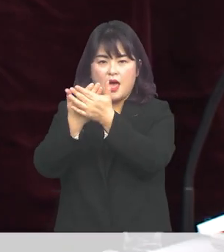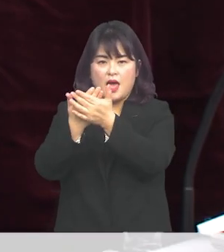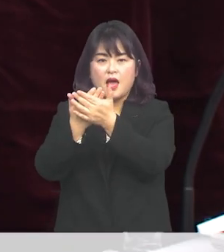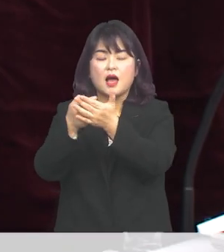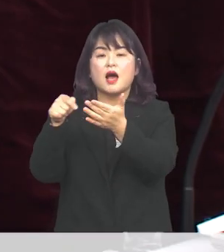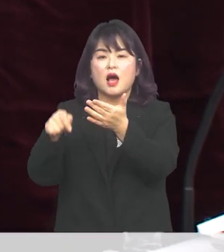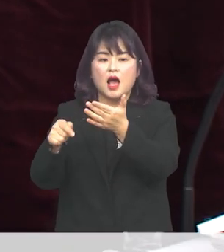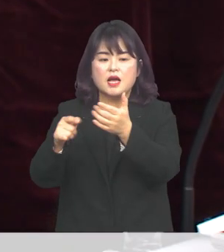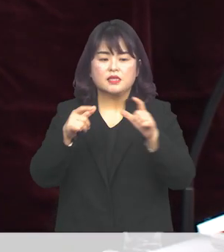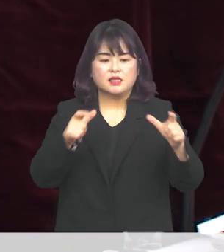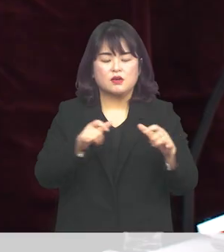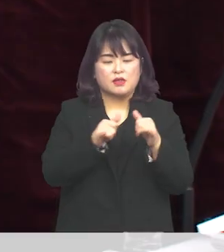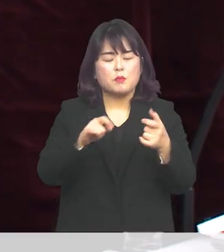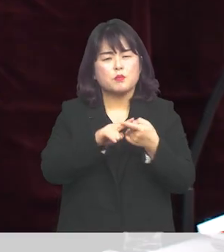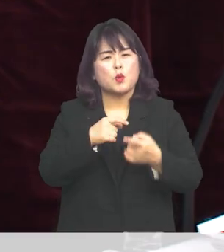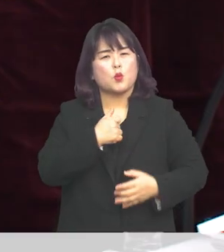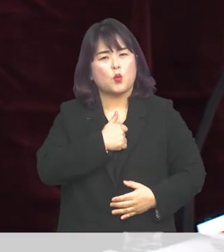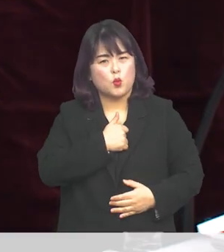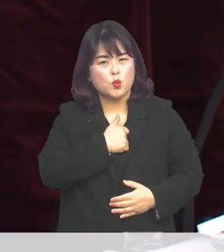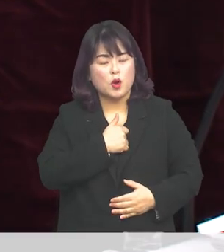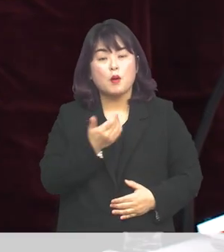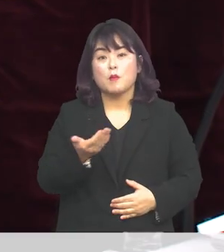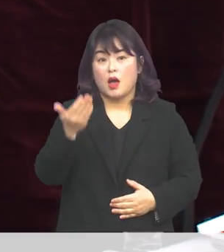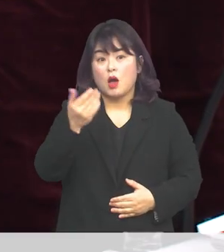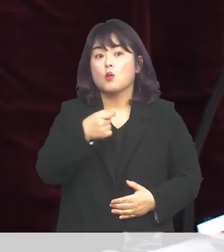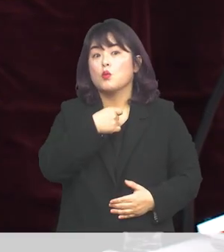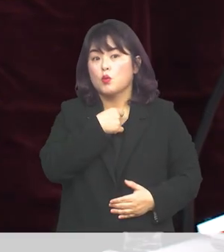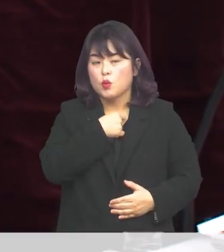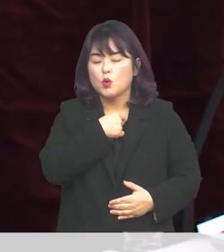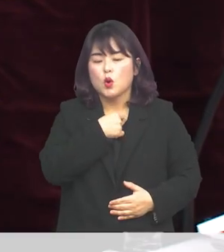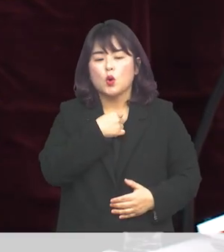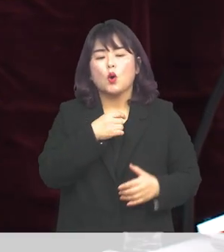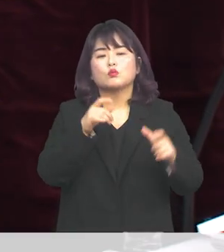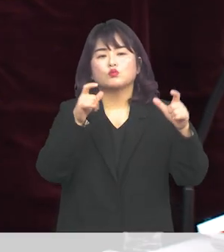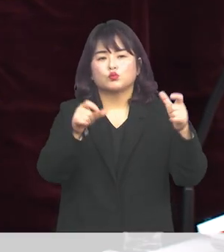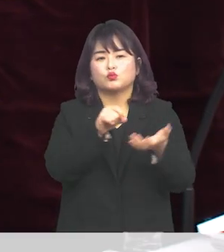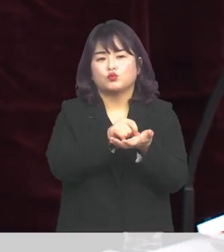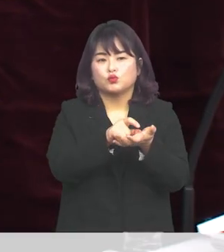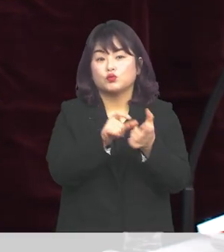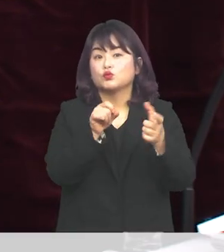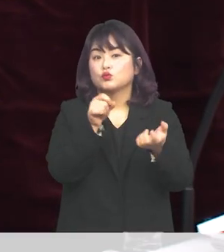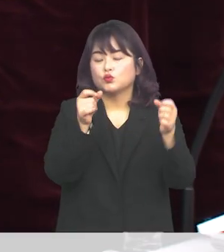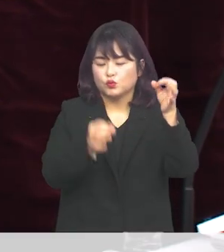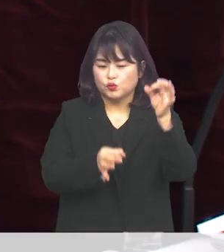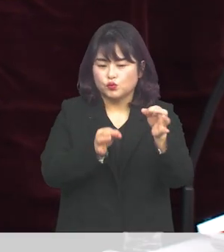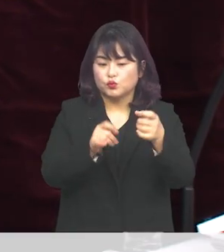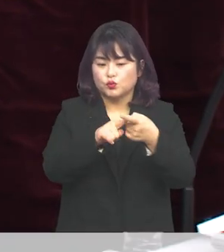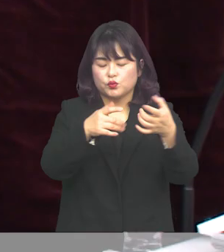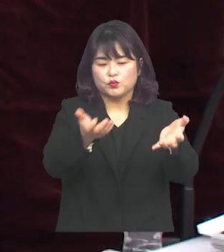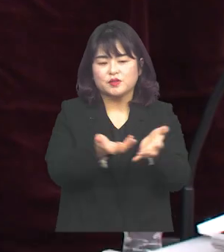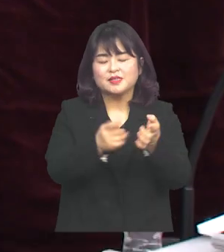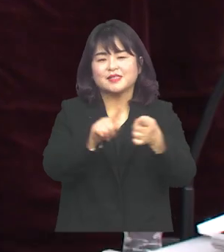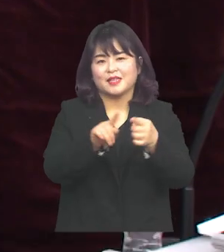발전도 기하고 시민들의 자긍심을 키우기 위해서 프로축구단 창단을 선언하게